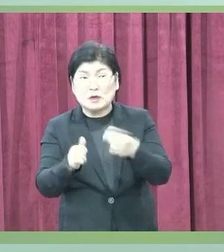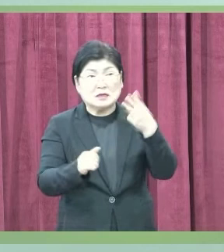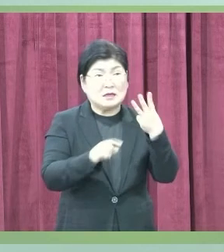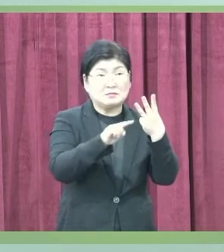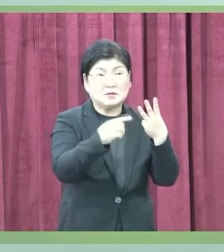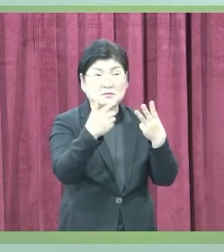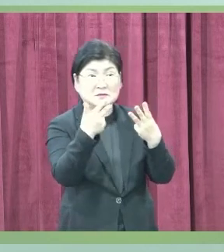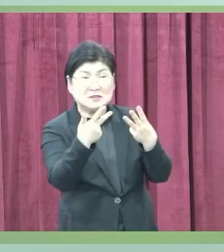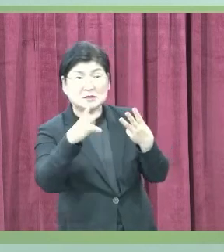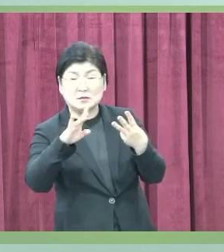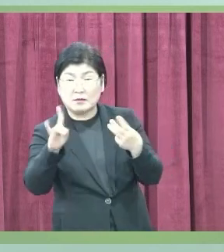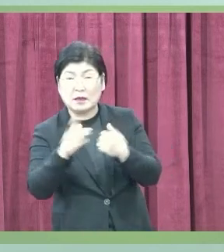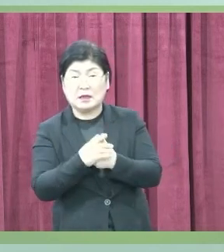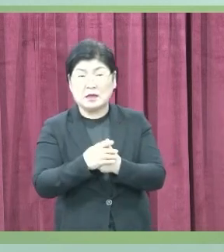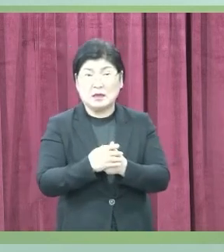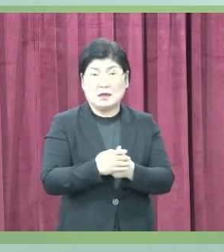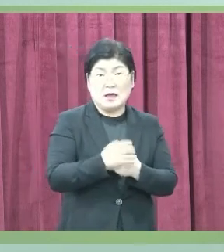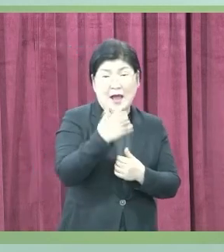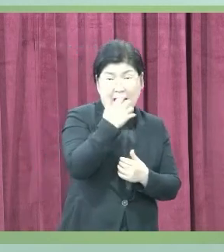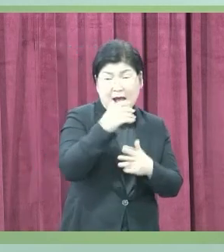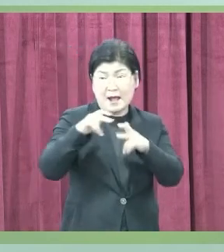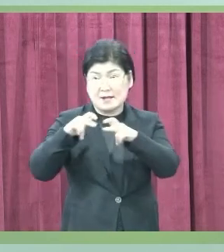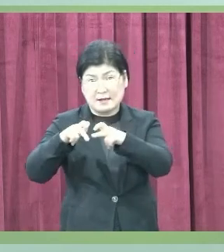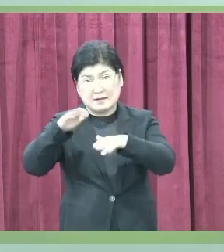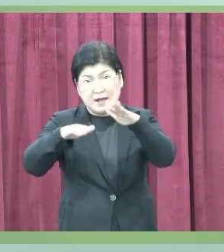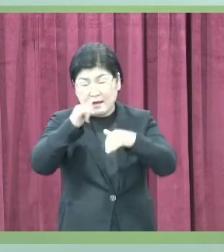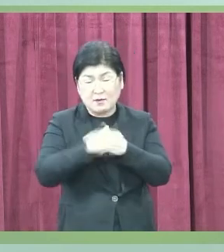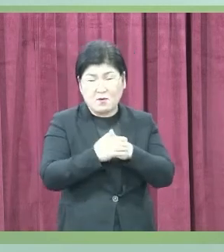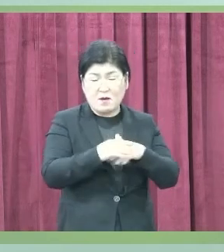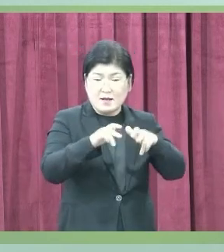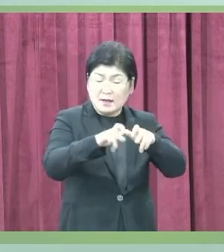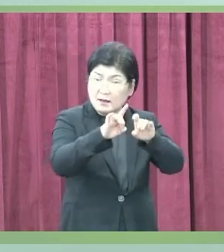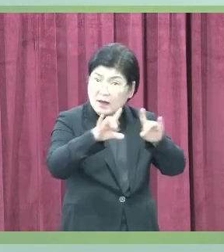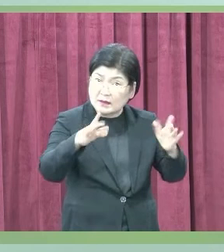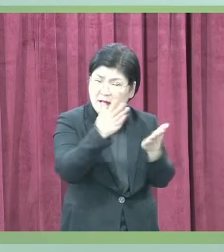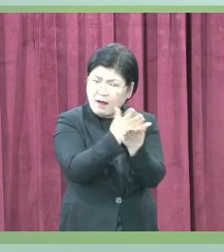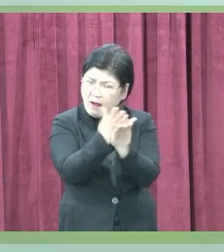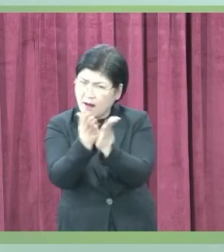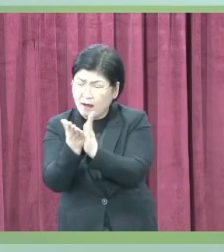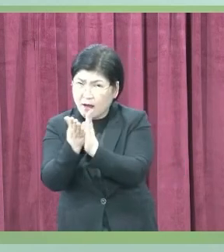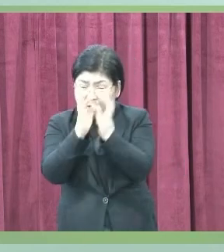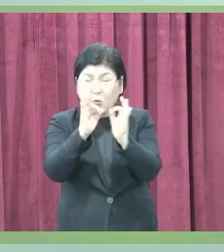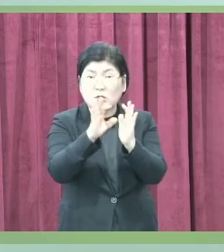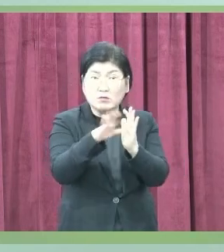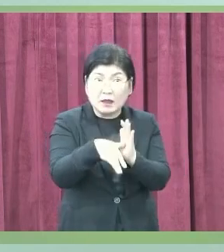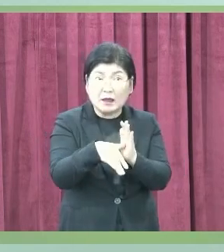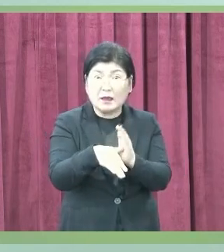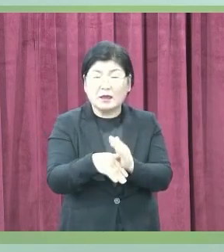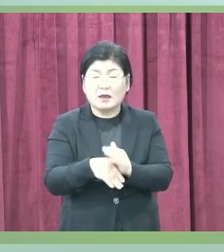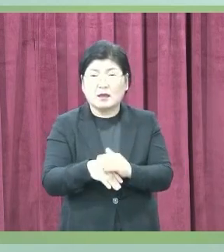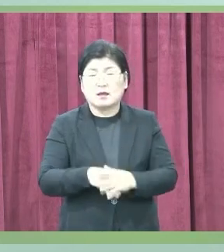3.7배, 장애인이 비장애인에 비해서 높고, 예, 장애 유형별로도 봤을 때, 장애인이나